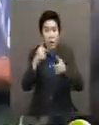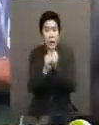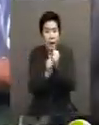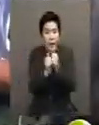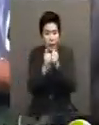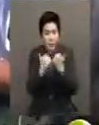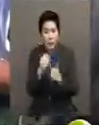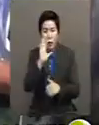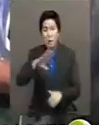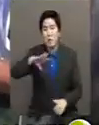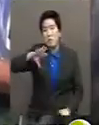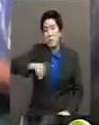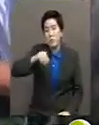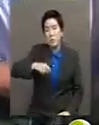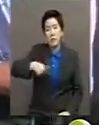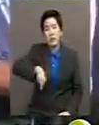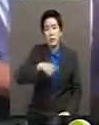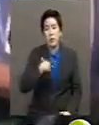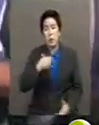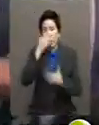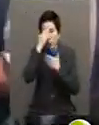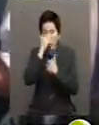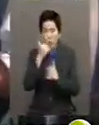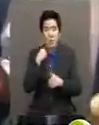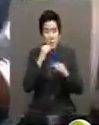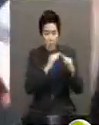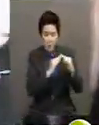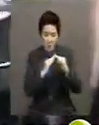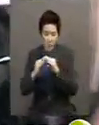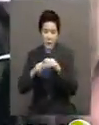เป็นที่นิยมของชาวเมืองมึนซิงเนื่องจากมีเพียงไม่กี่หมู่บ้าน